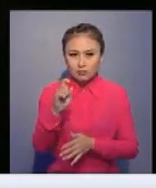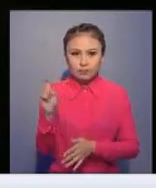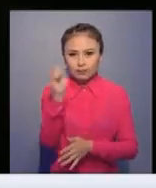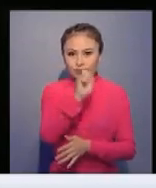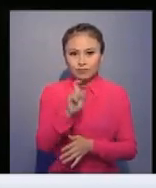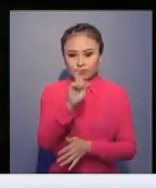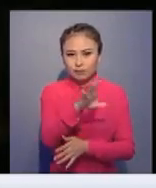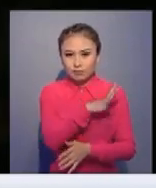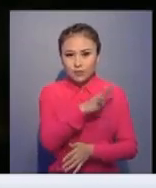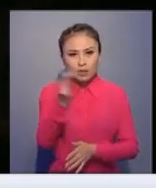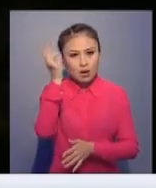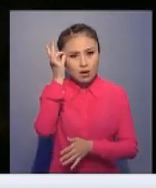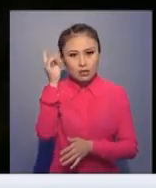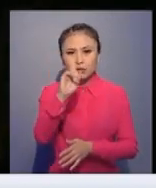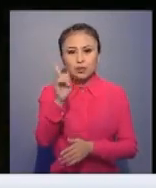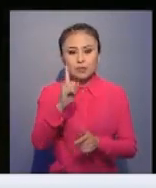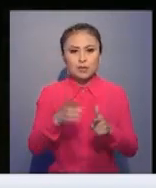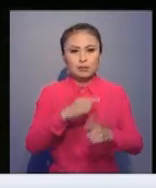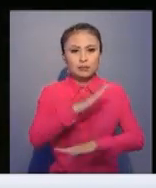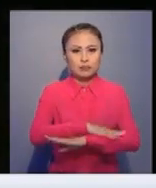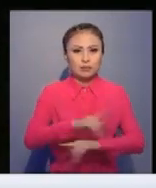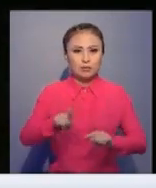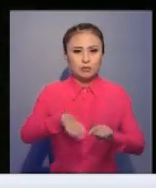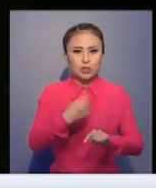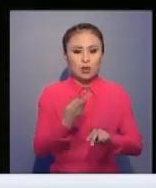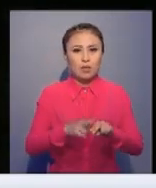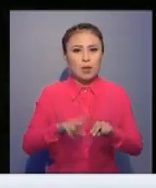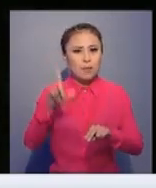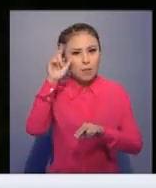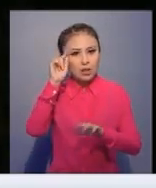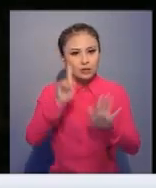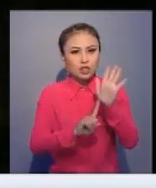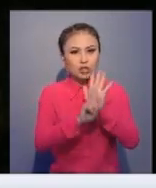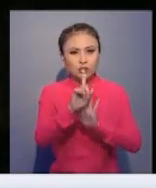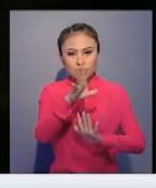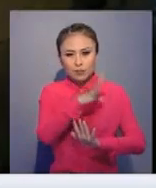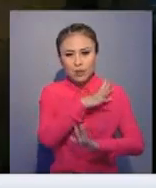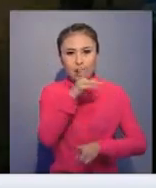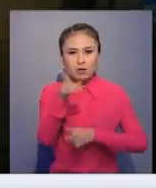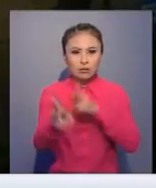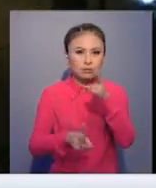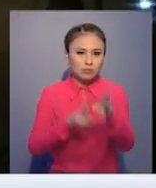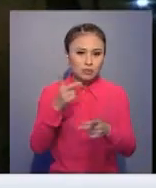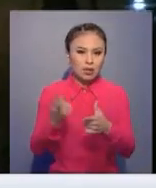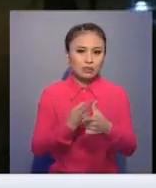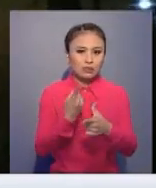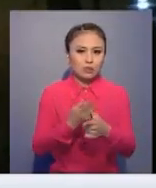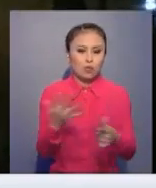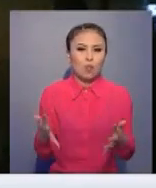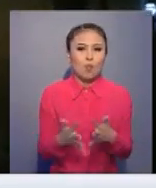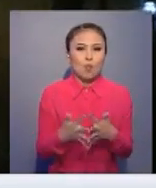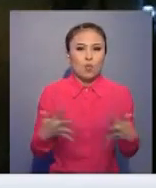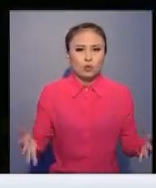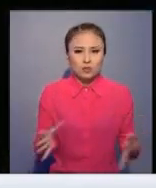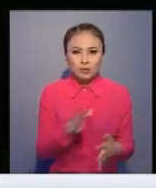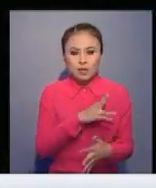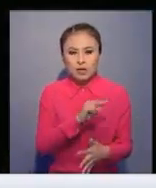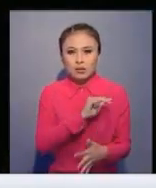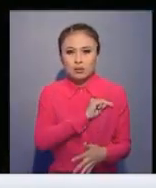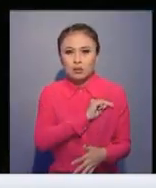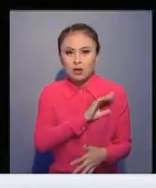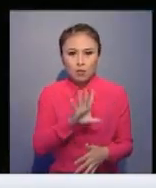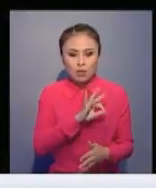қару қолданған. Айта кетейік, Басрадағы тәртіпсіздіктер дүйсенбіде басталды. Ереуілшілер биліктен елде кең етек жайған жұмыссыздық